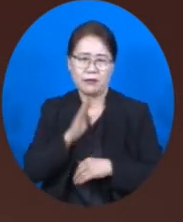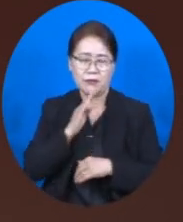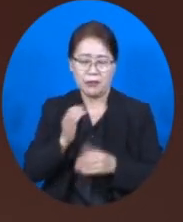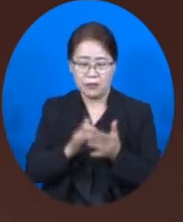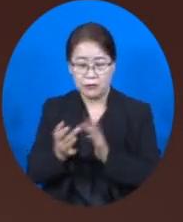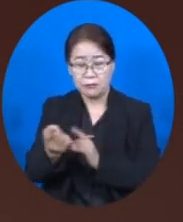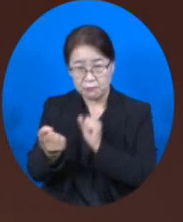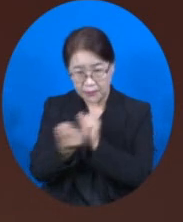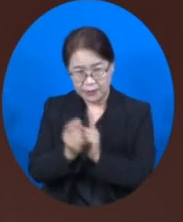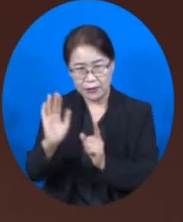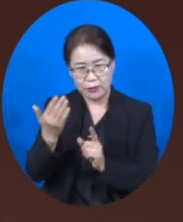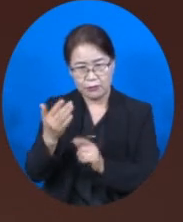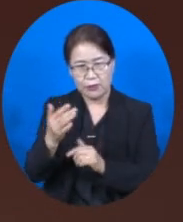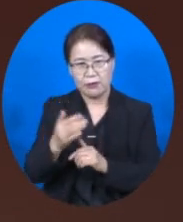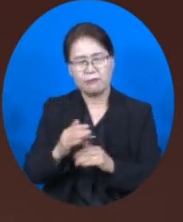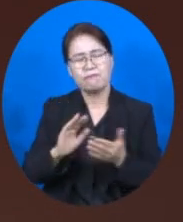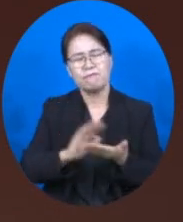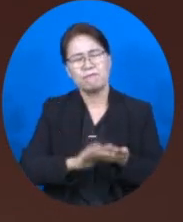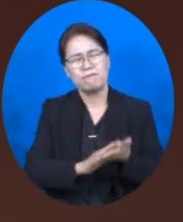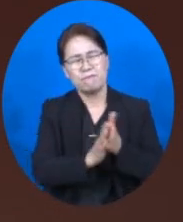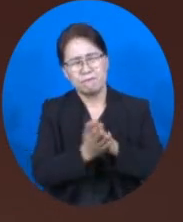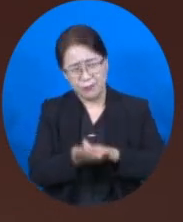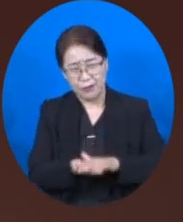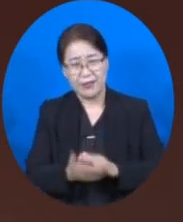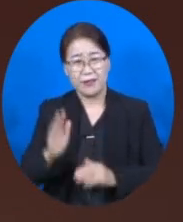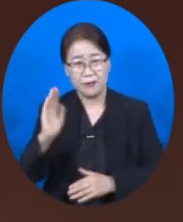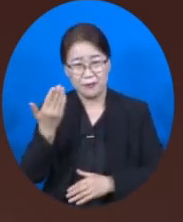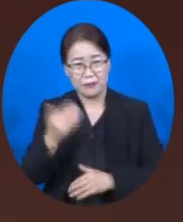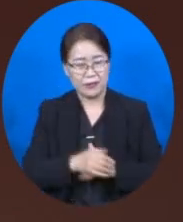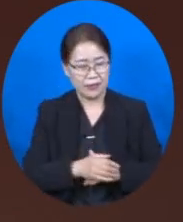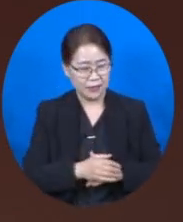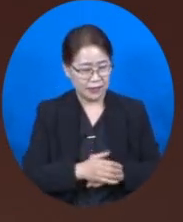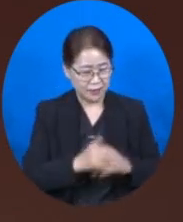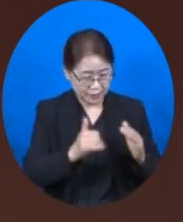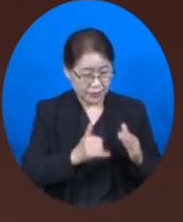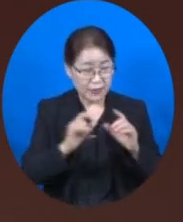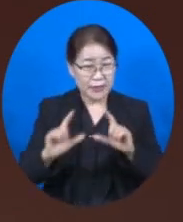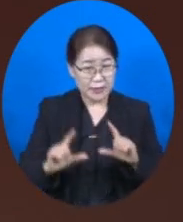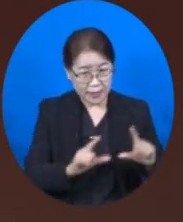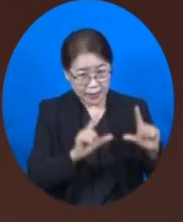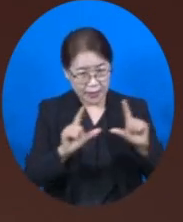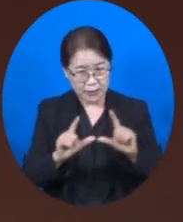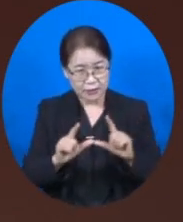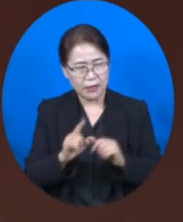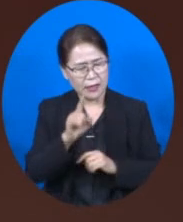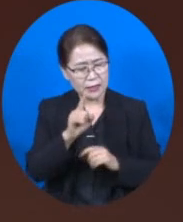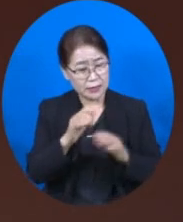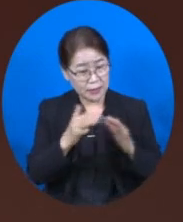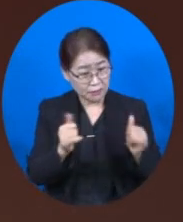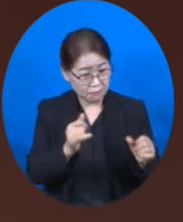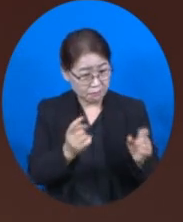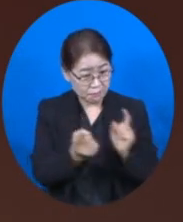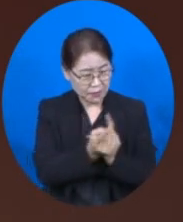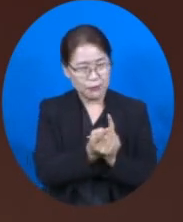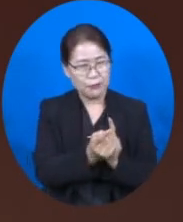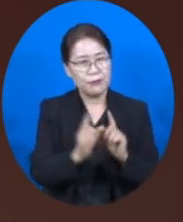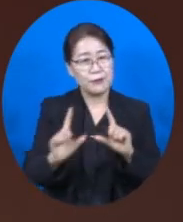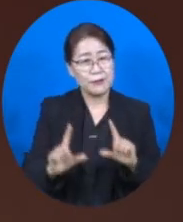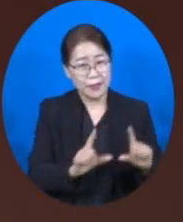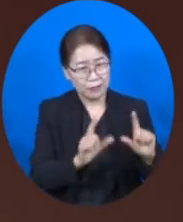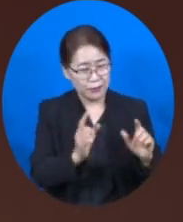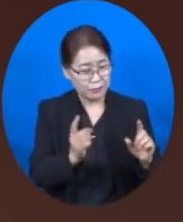만나면 변합니다 우리가이 땅에 살면서 사랑하는 한 사람을 만나도 삶이